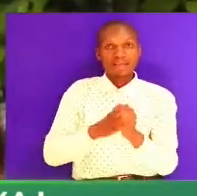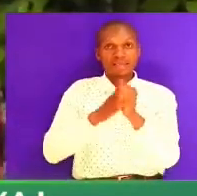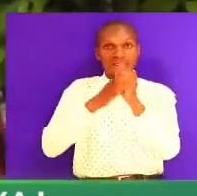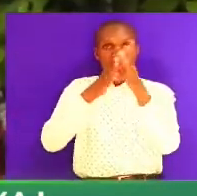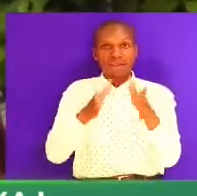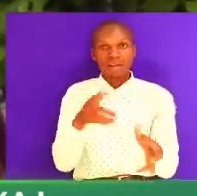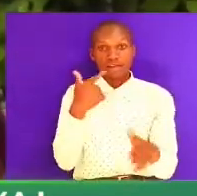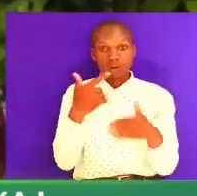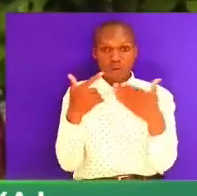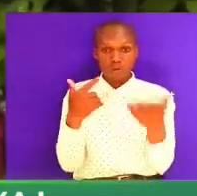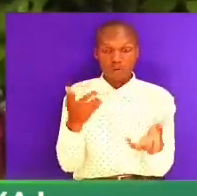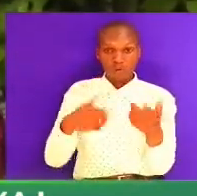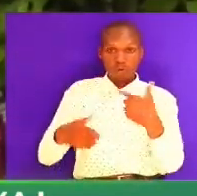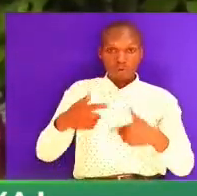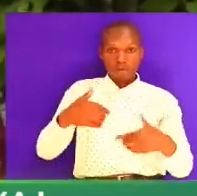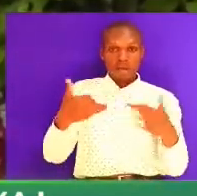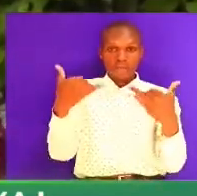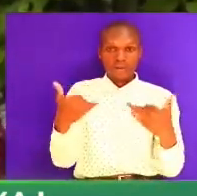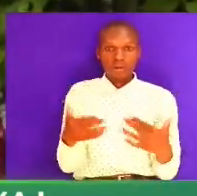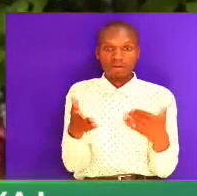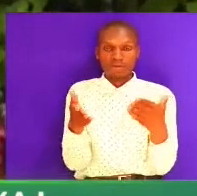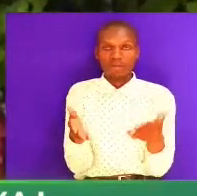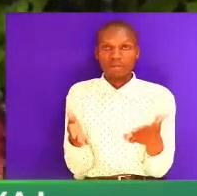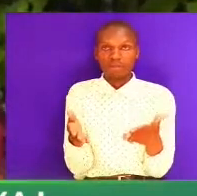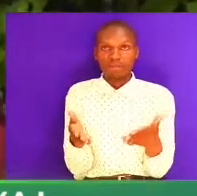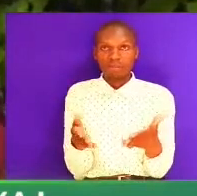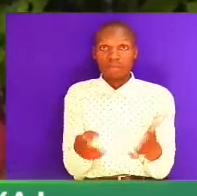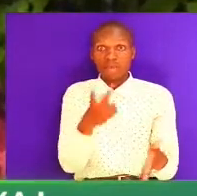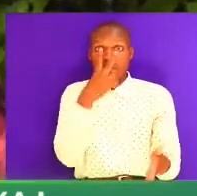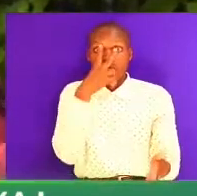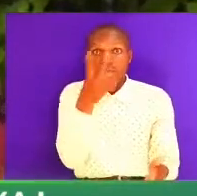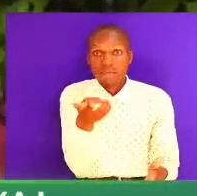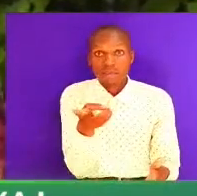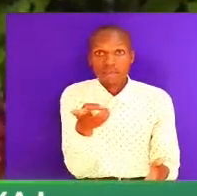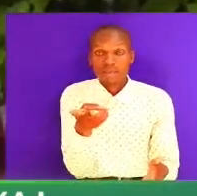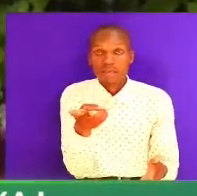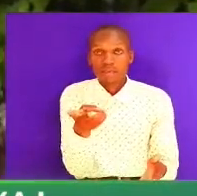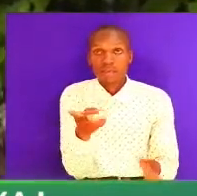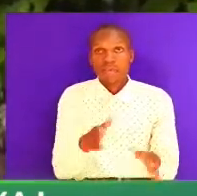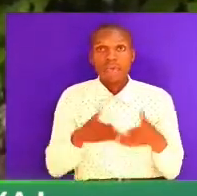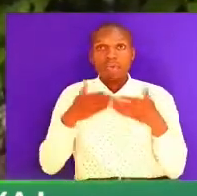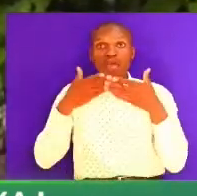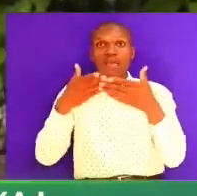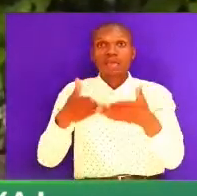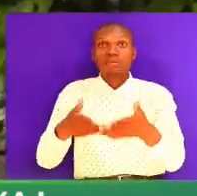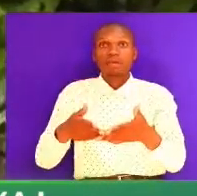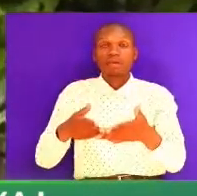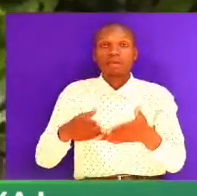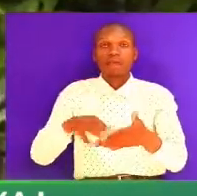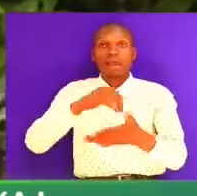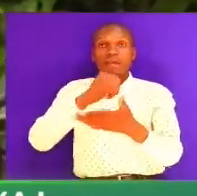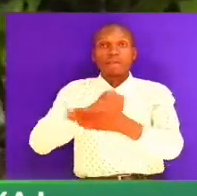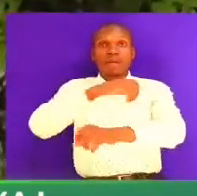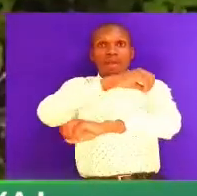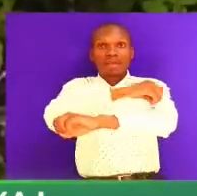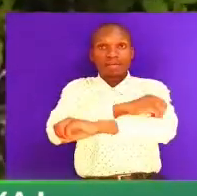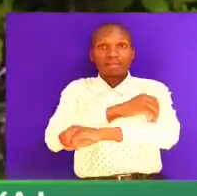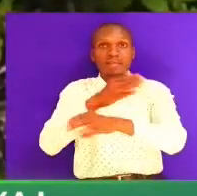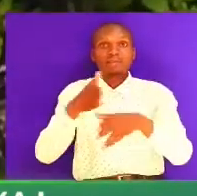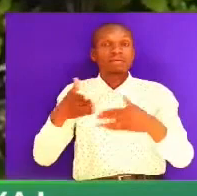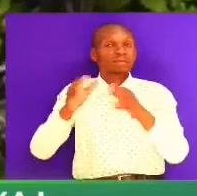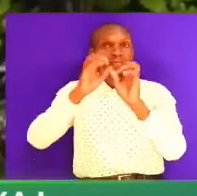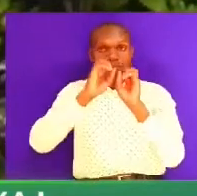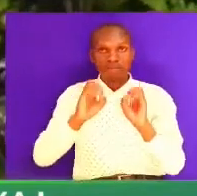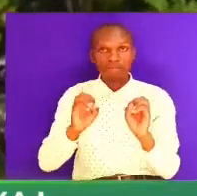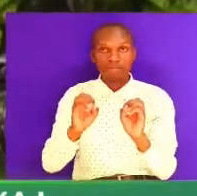na imbaro, muna aba aciri bata gitu kubur. Na na kora murai, okorue kiri boce skuru ne cisati ne cipat ne cipas hari nani